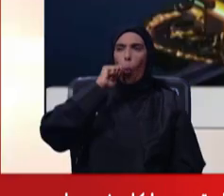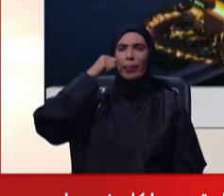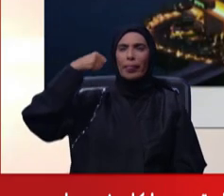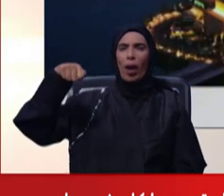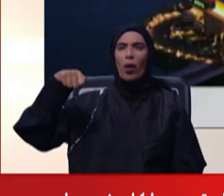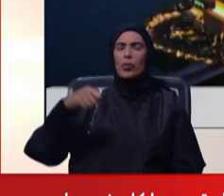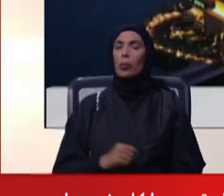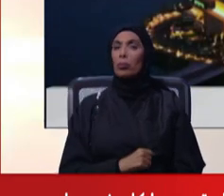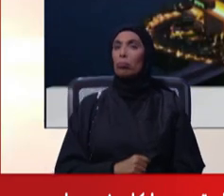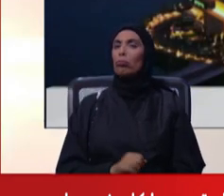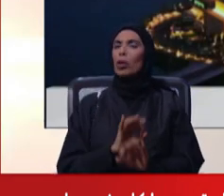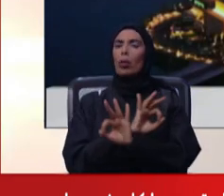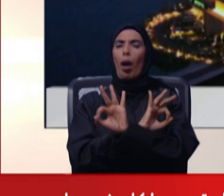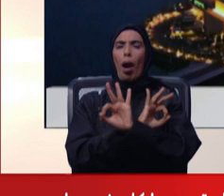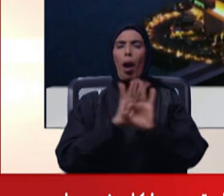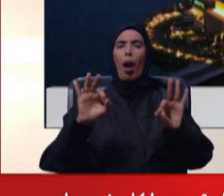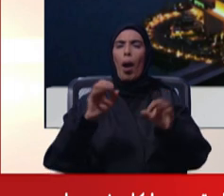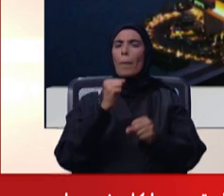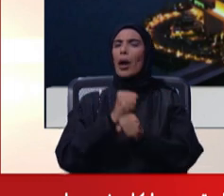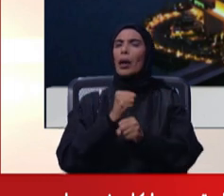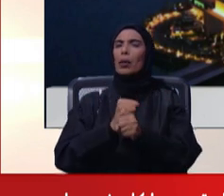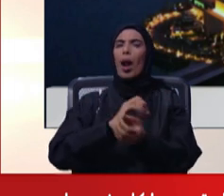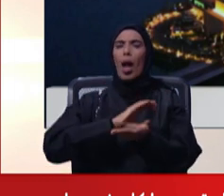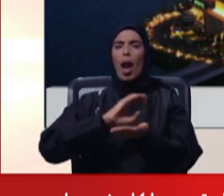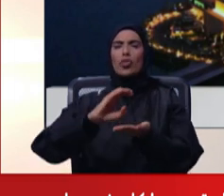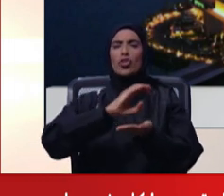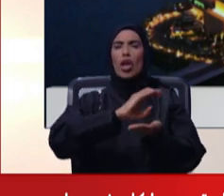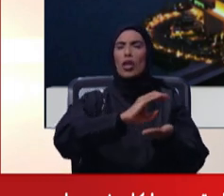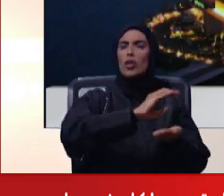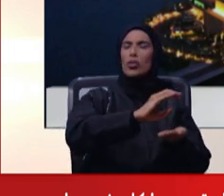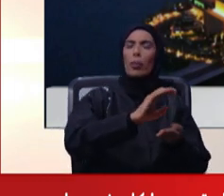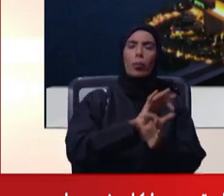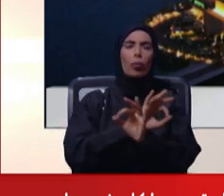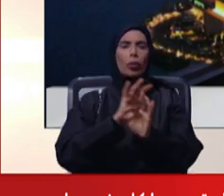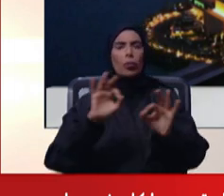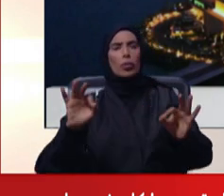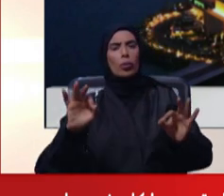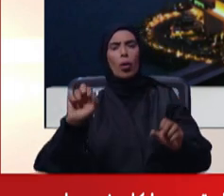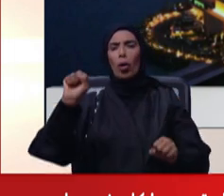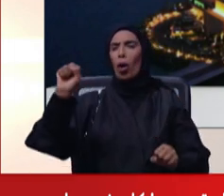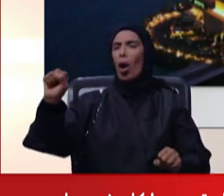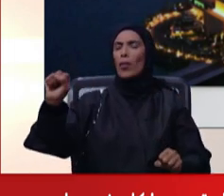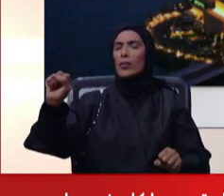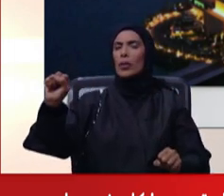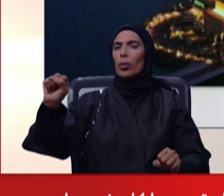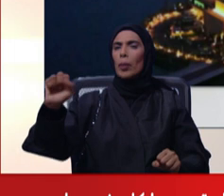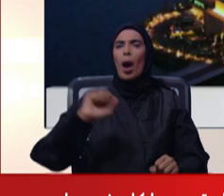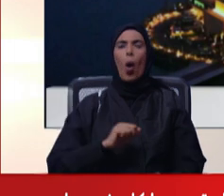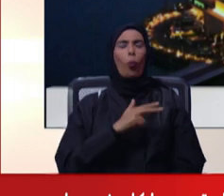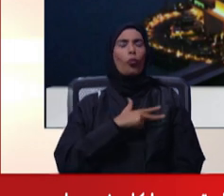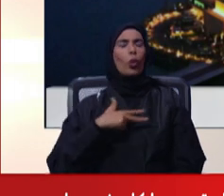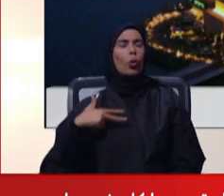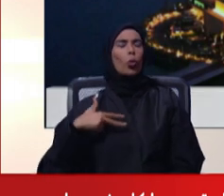هو دور تكاملي ما بين جميع الأجهزة والقطاعات المشاركة، سواء كانت في القطاع الخاص أو في القطاع الحكومي، فهو